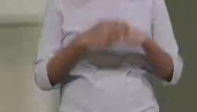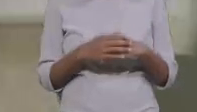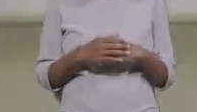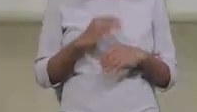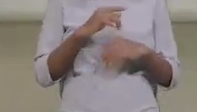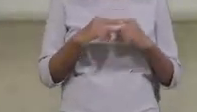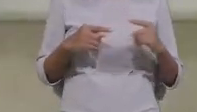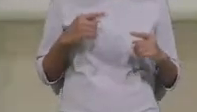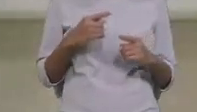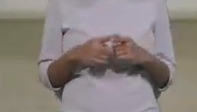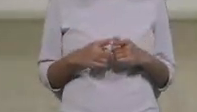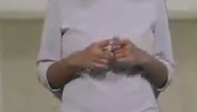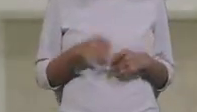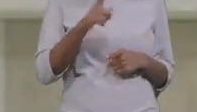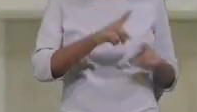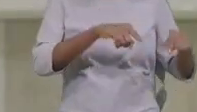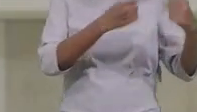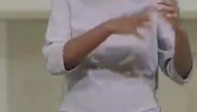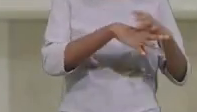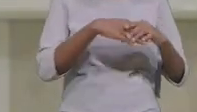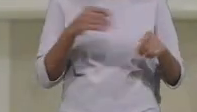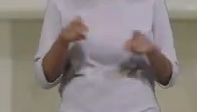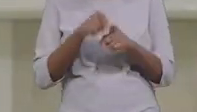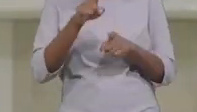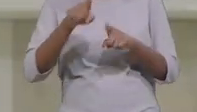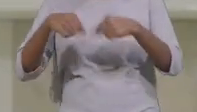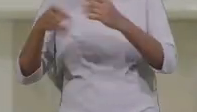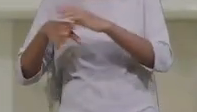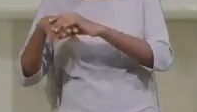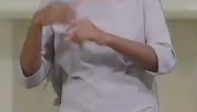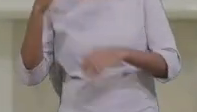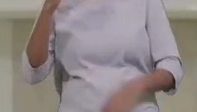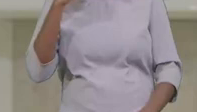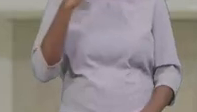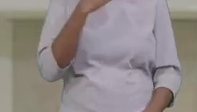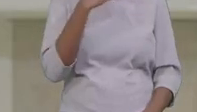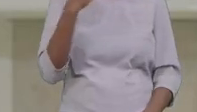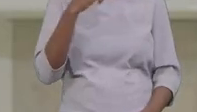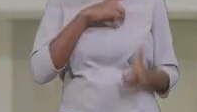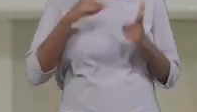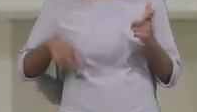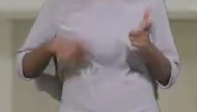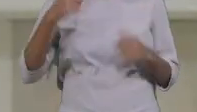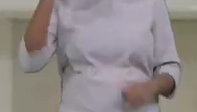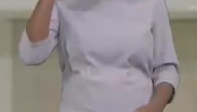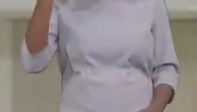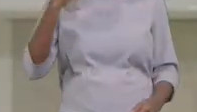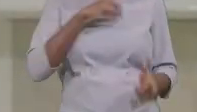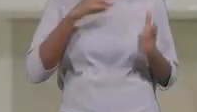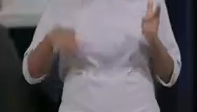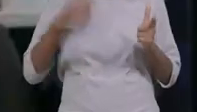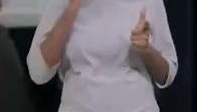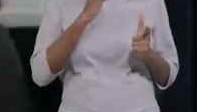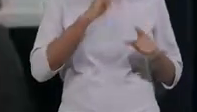du ciel. Quand vous êtes sortis, quand vous sortez, les yeux du Seigneur et